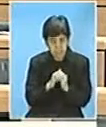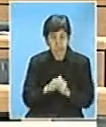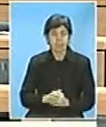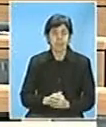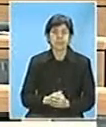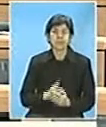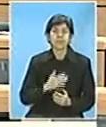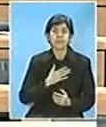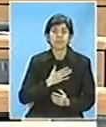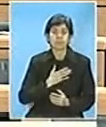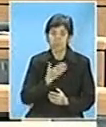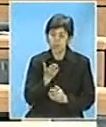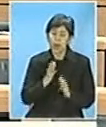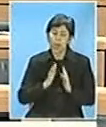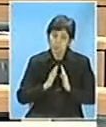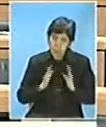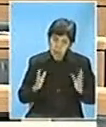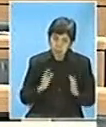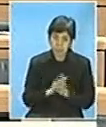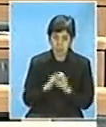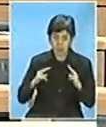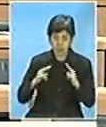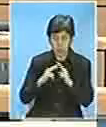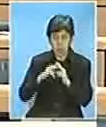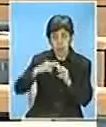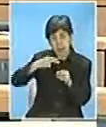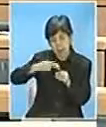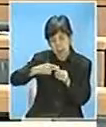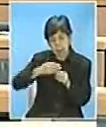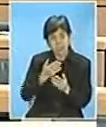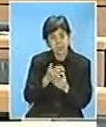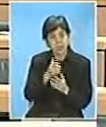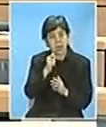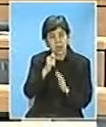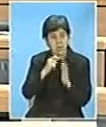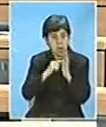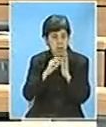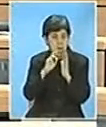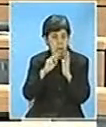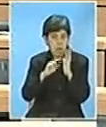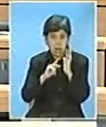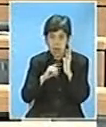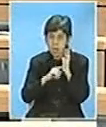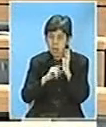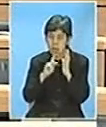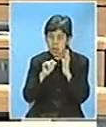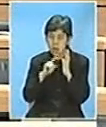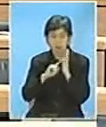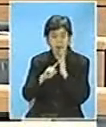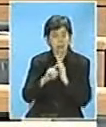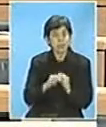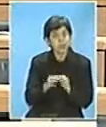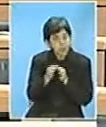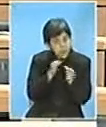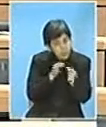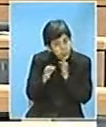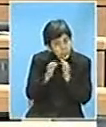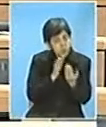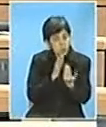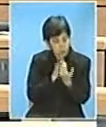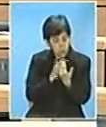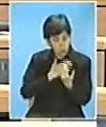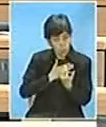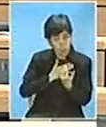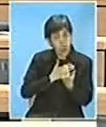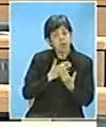ก็ขอบคุณท่านรัฐมนตรีว่าการกระทรวงพลังงานนะครับท่านอารักษ์ชนทานนท์นะครับที่ให้ข้อมูลกับตัวผมและก็ส